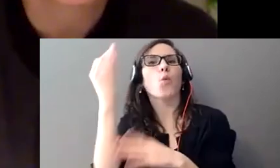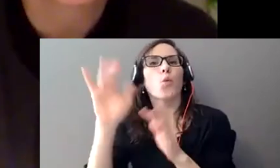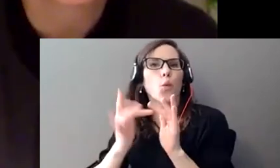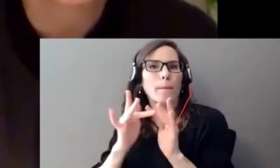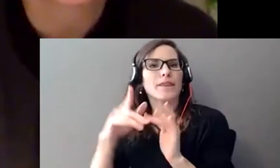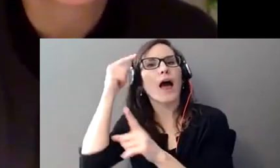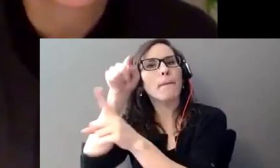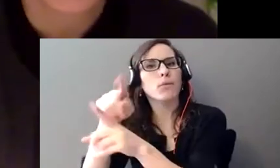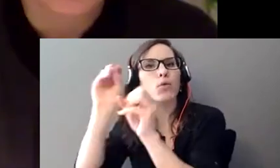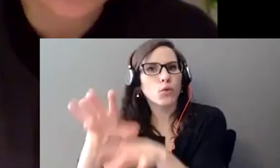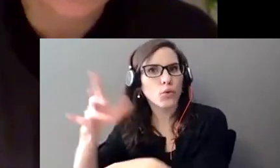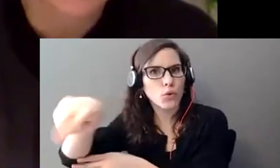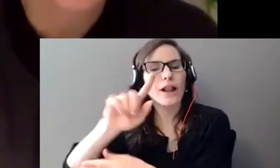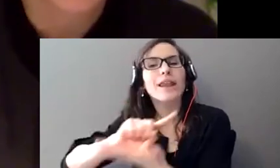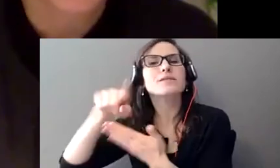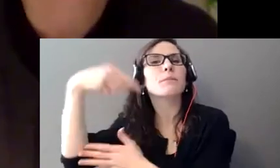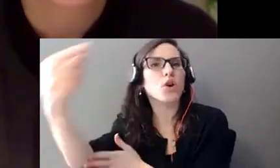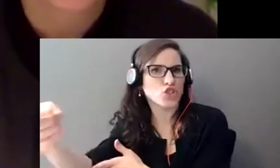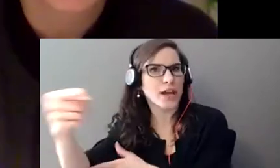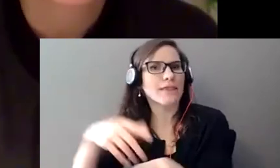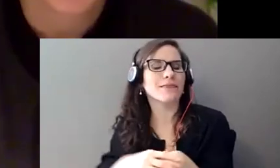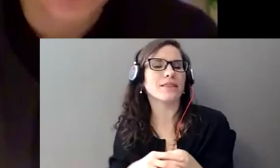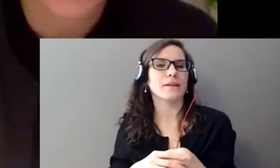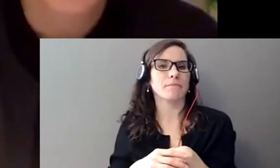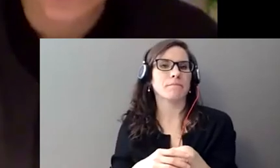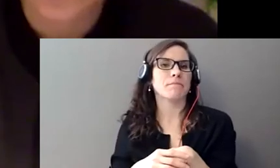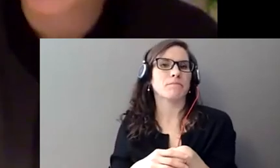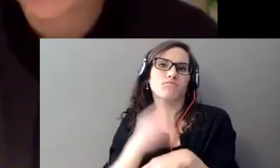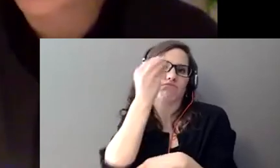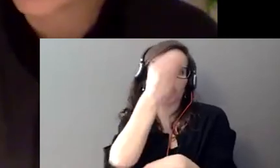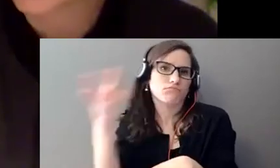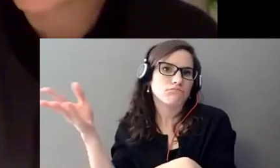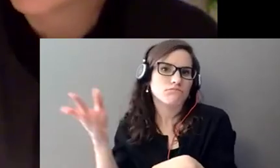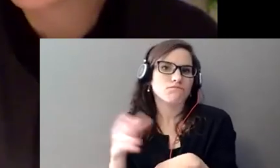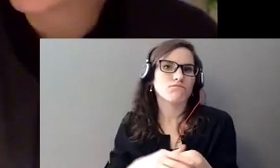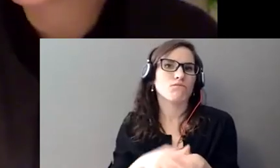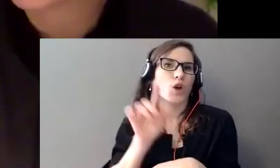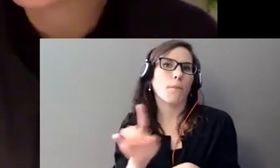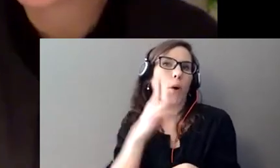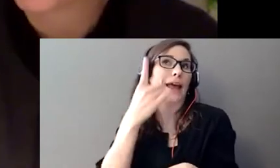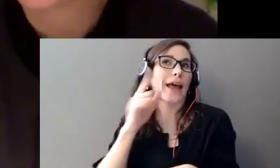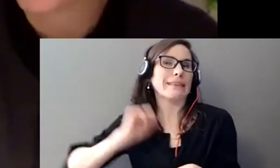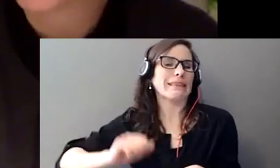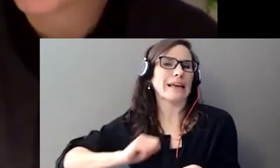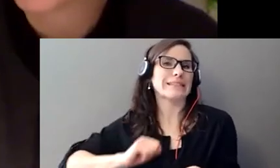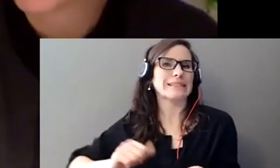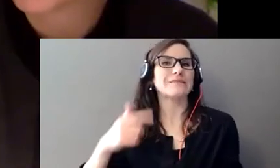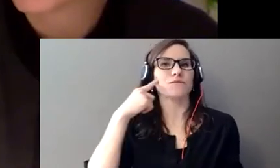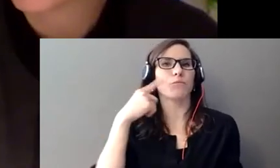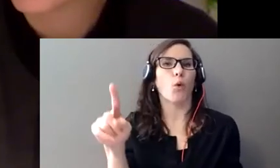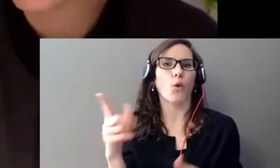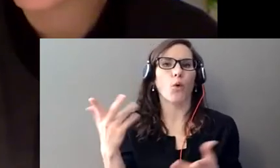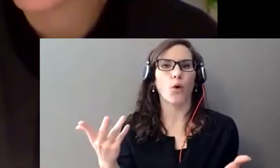mission handicap de Lyon 2 la semaine prochaine voilà c'est un premier une première tentative pour justement